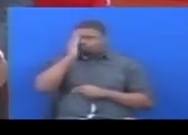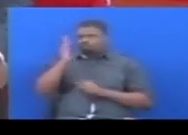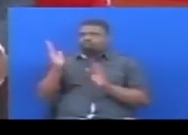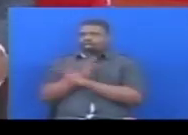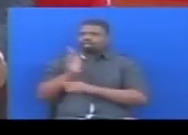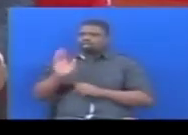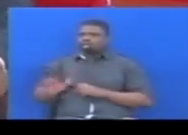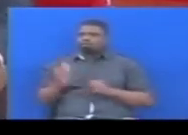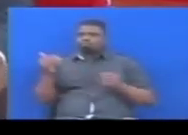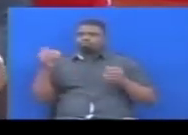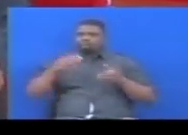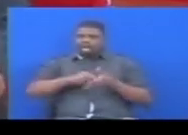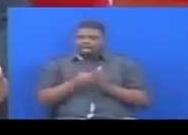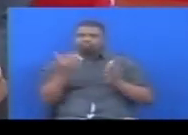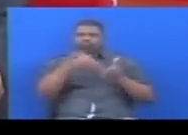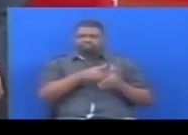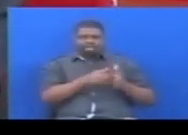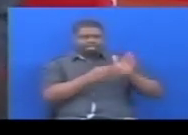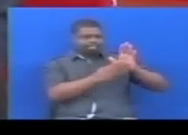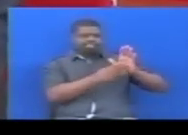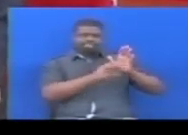kufikia 90 90 90.